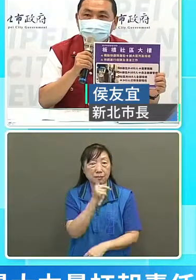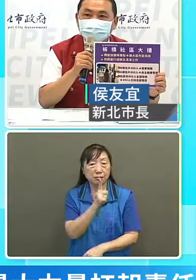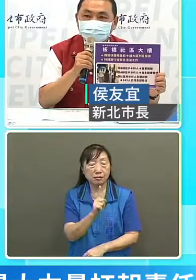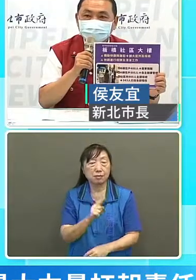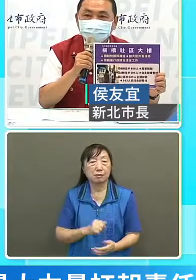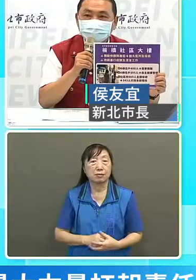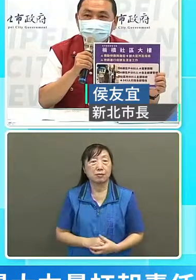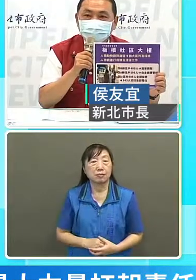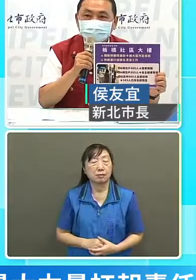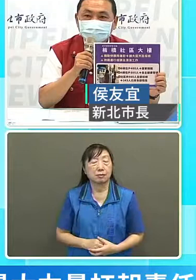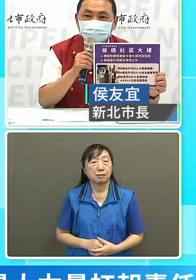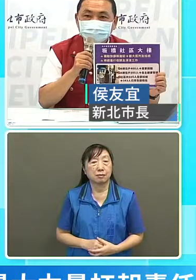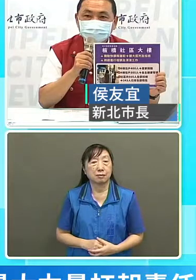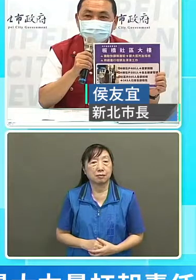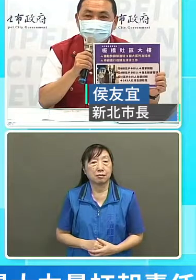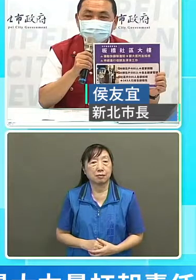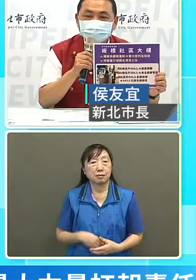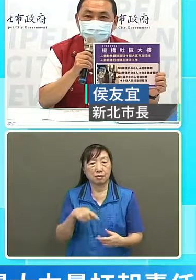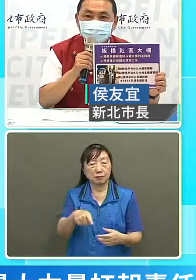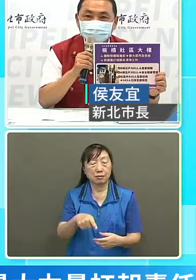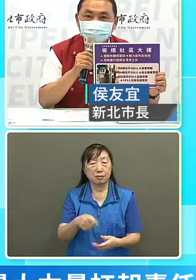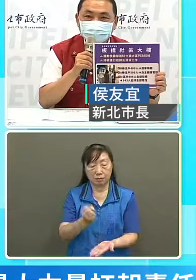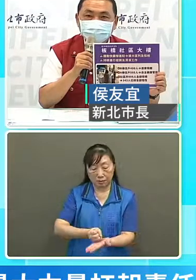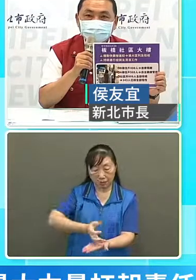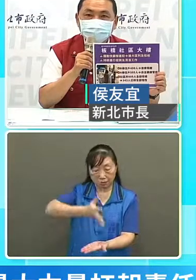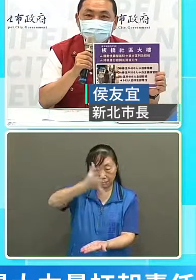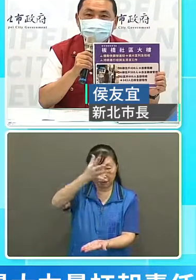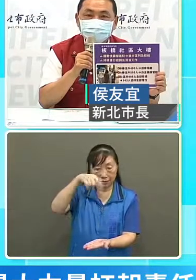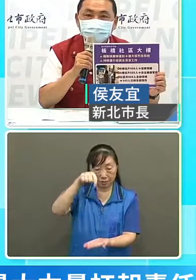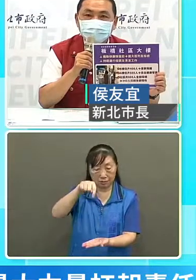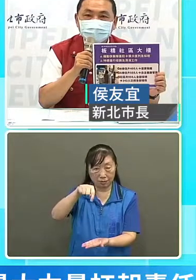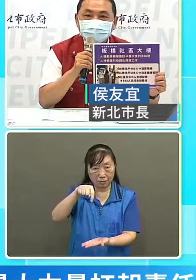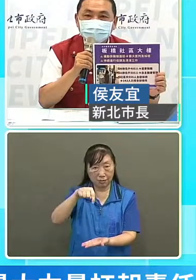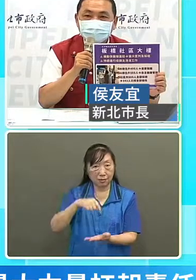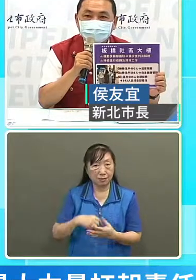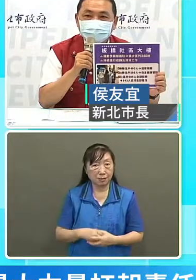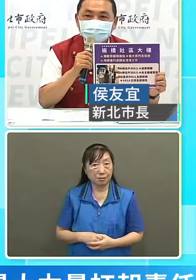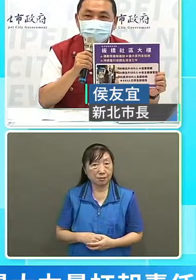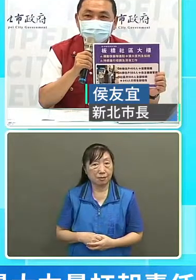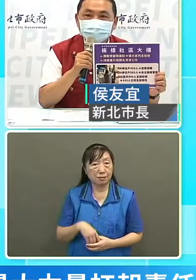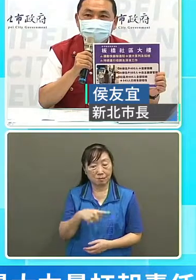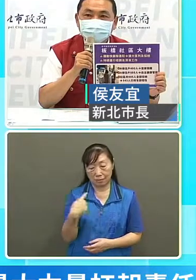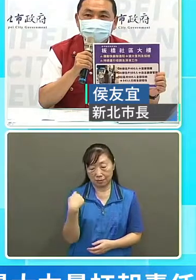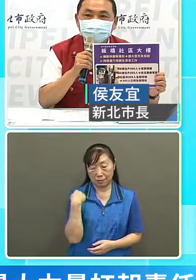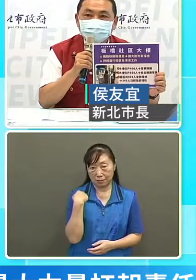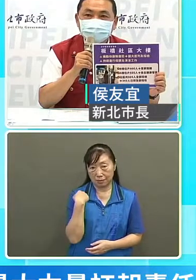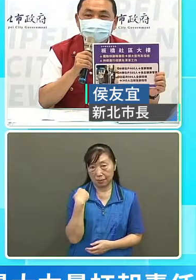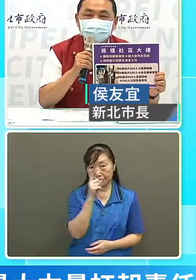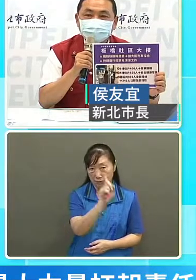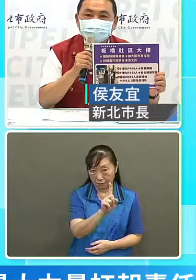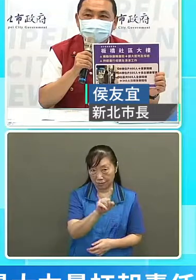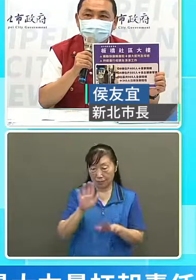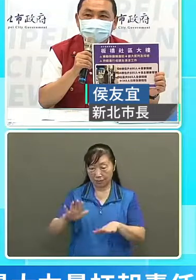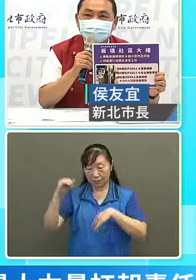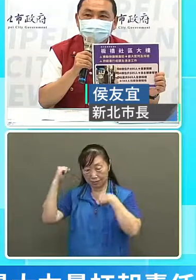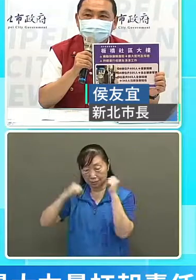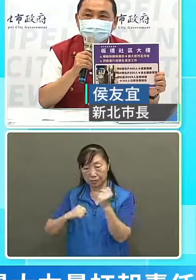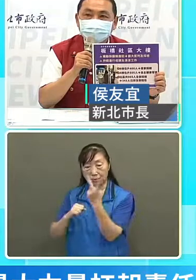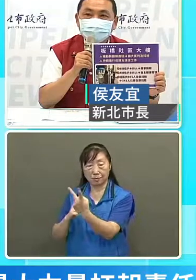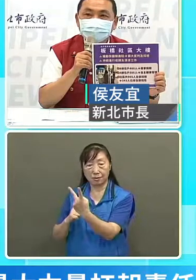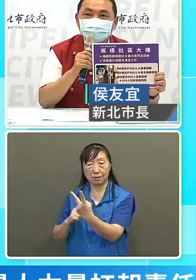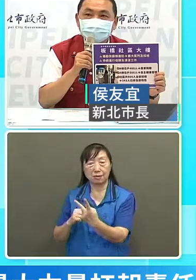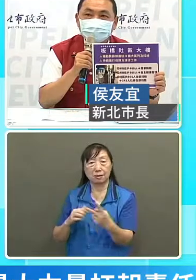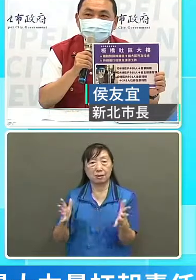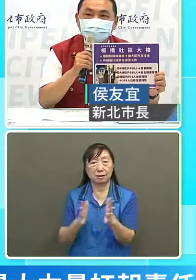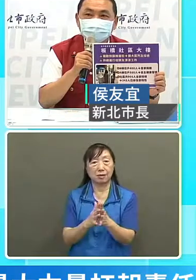报告的在这一栋大楼的社区里面，在昨天一个，今天早上2个，